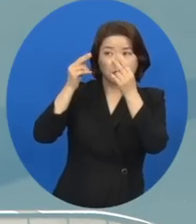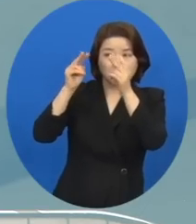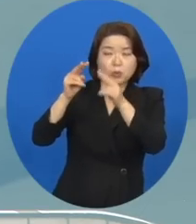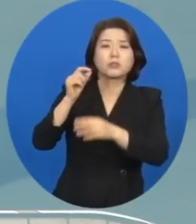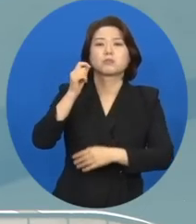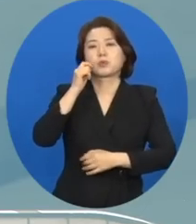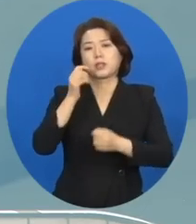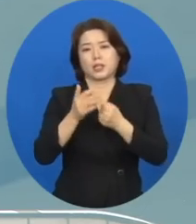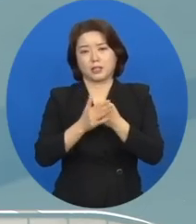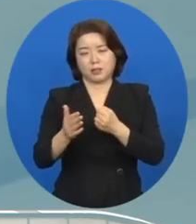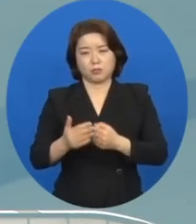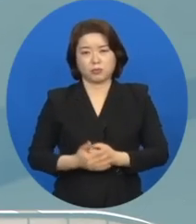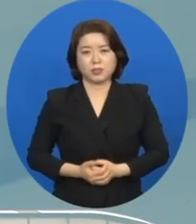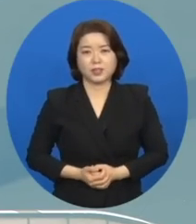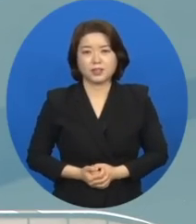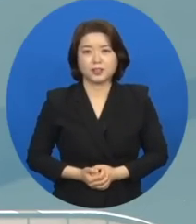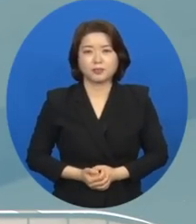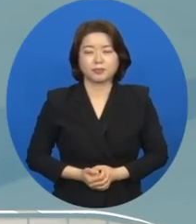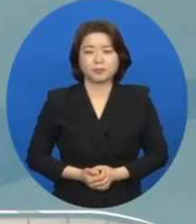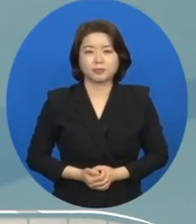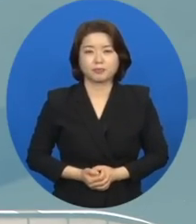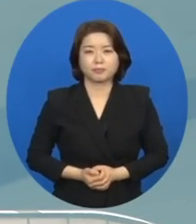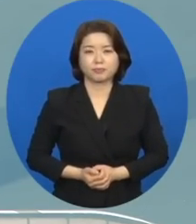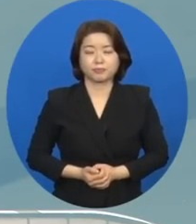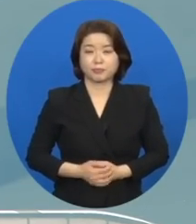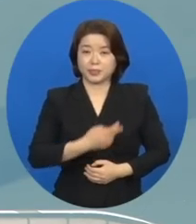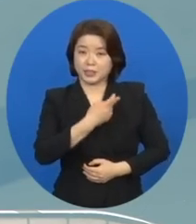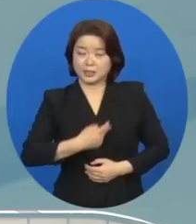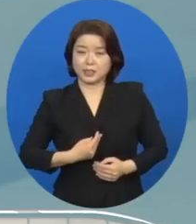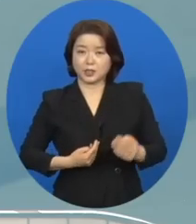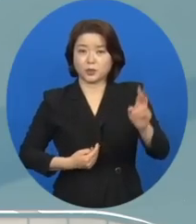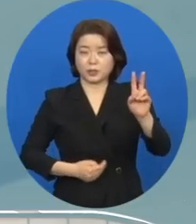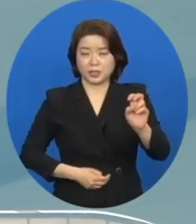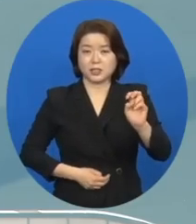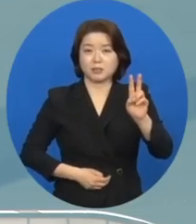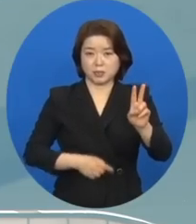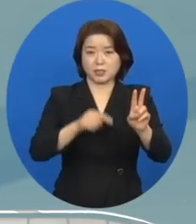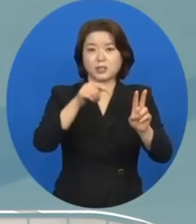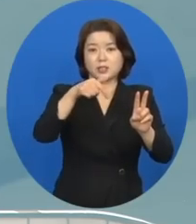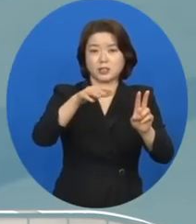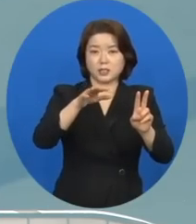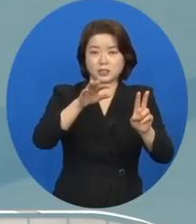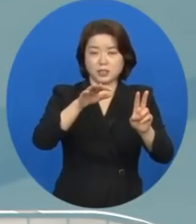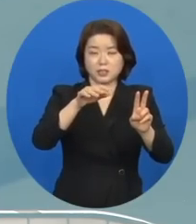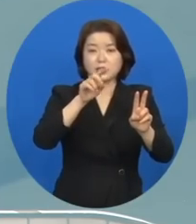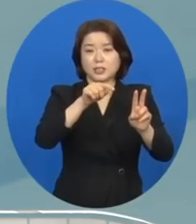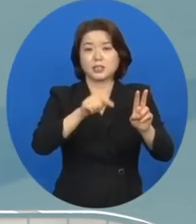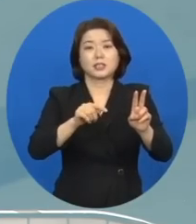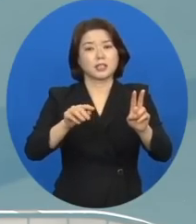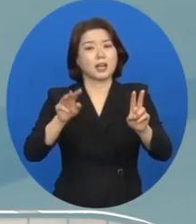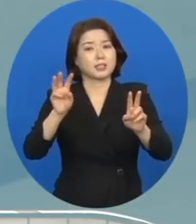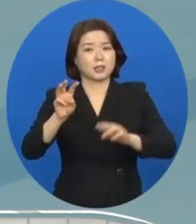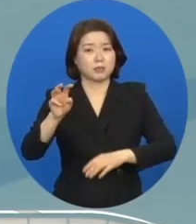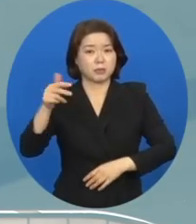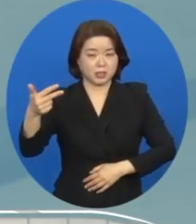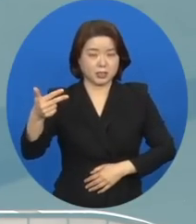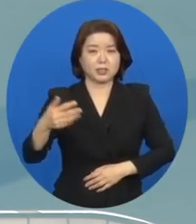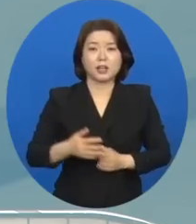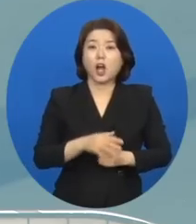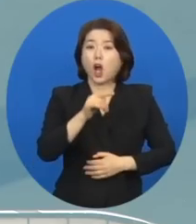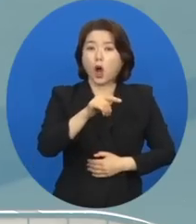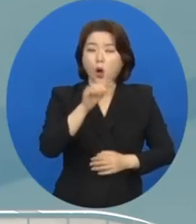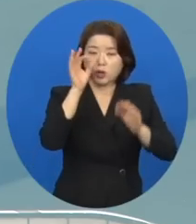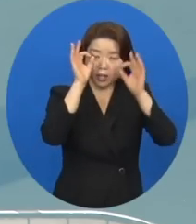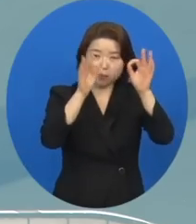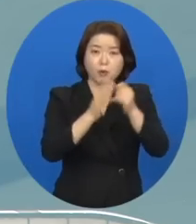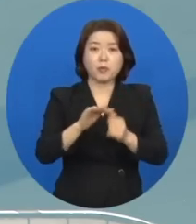때문이다. 사도행전 22장 2장 37절입니다. 거기에 보면 거기에도